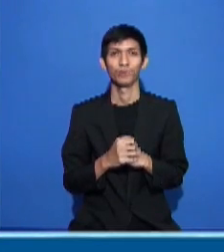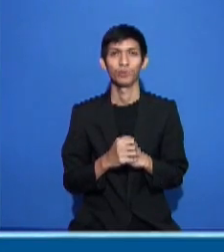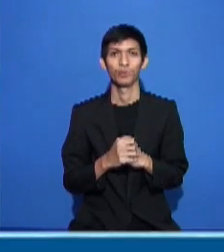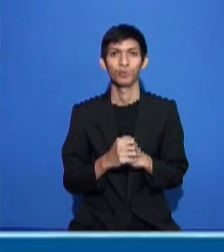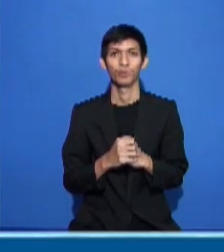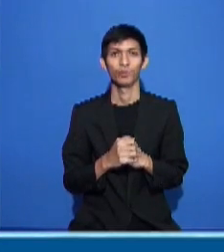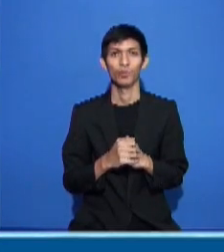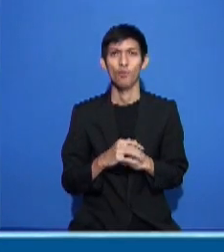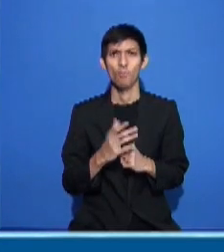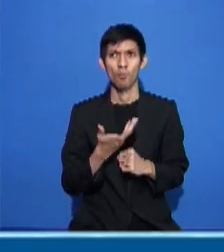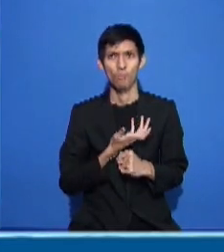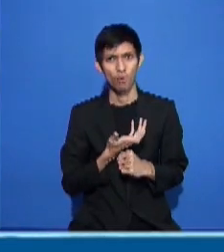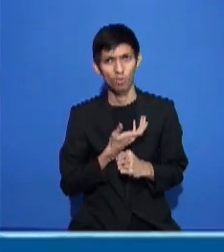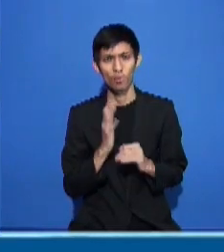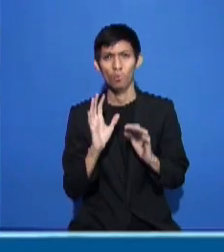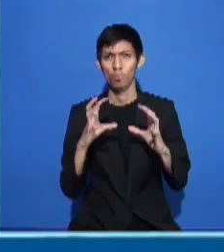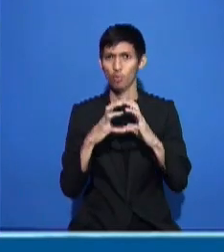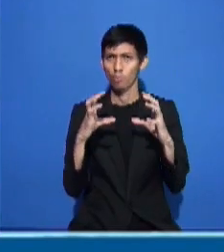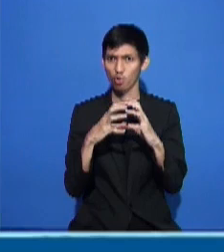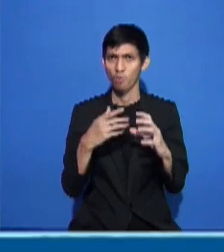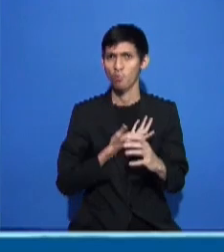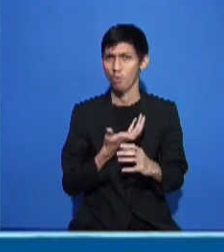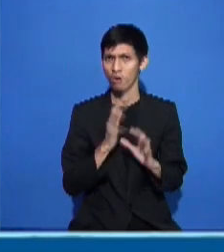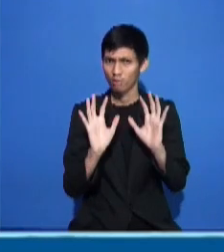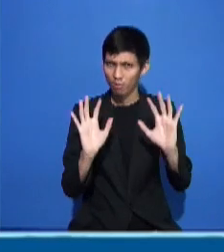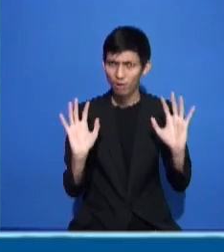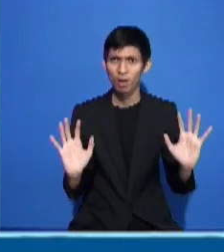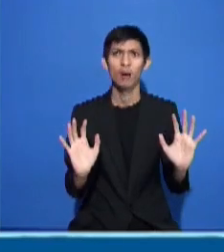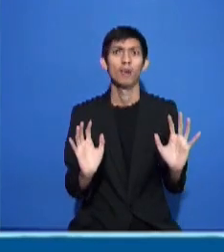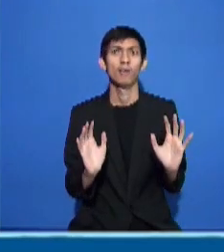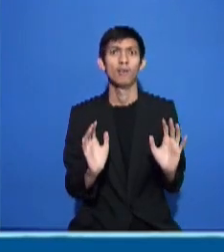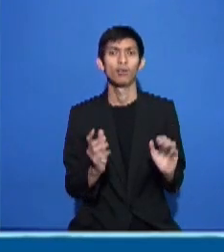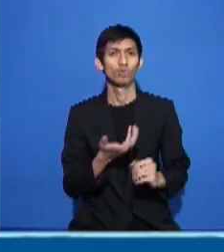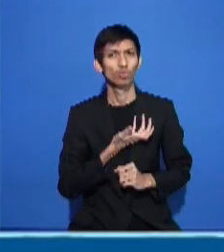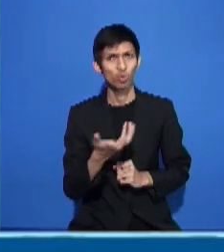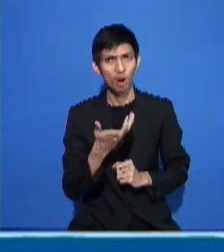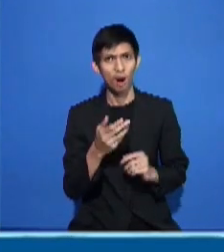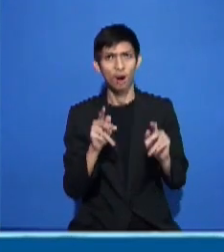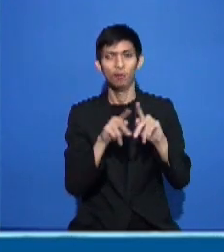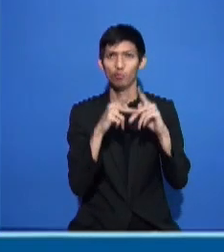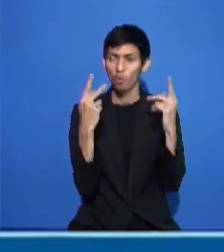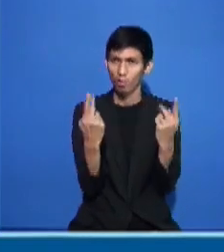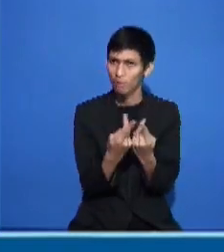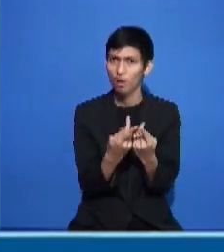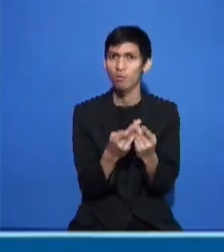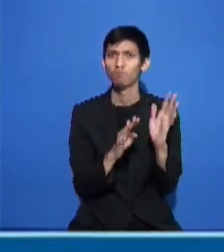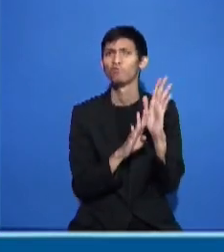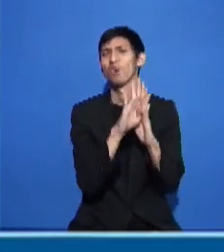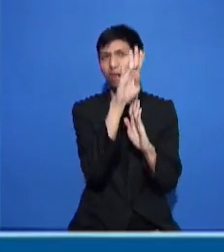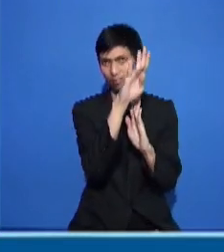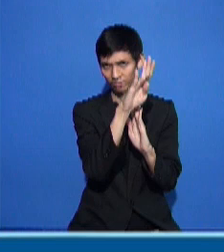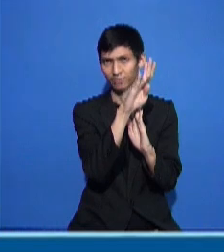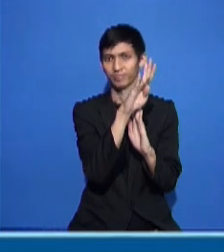Kabetahan wowohan minangka kangge jejangkeping gizi dening masyarakat ing wedal sak menika tansaya inggil. Bab